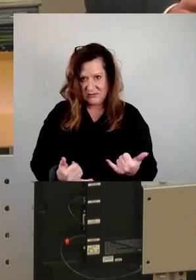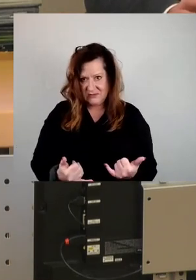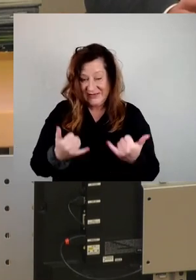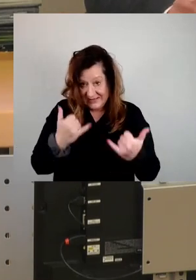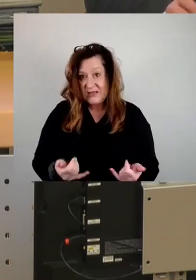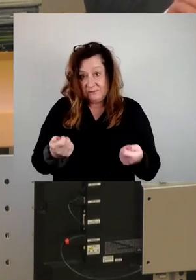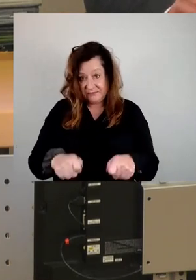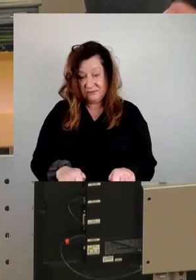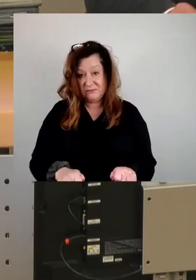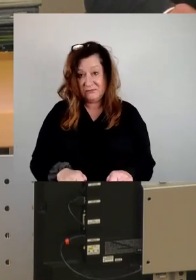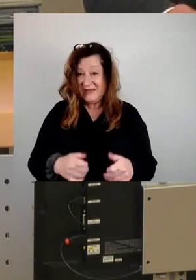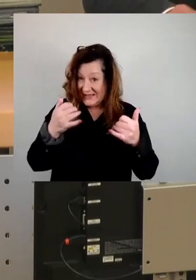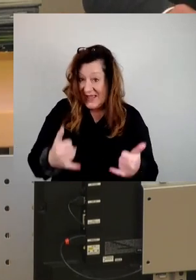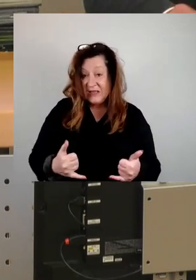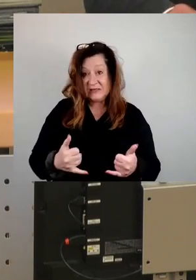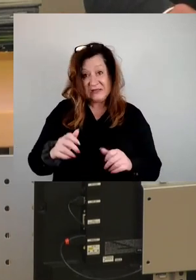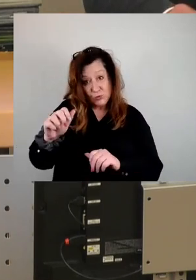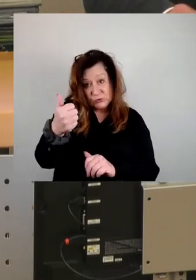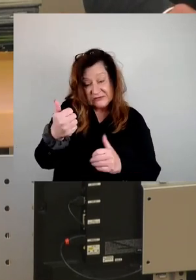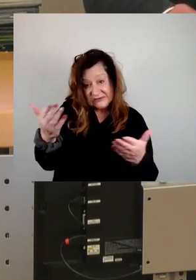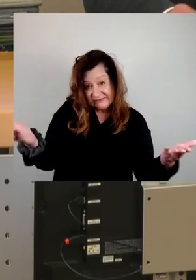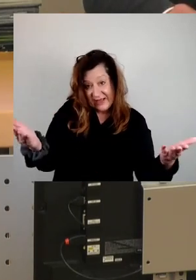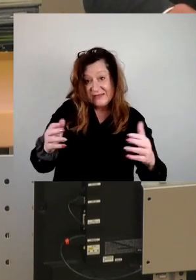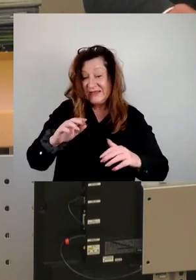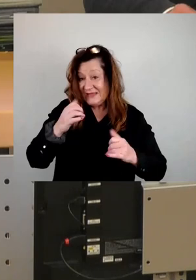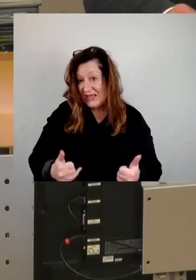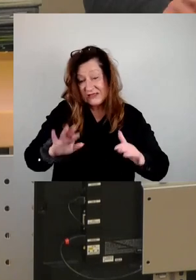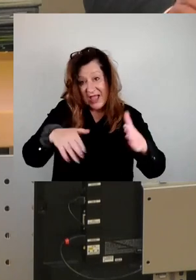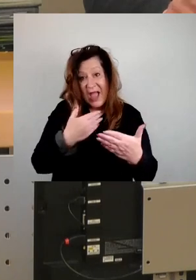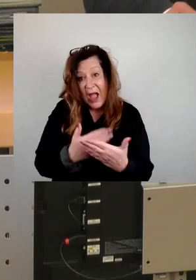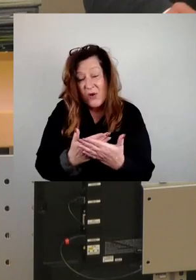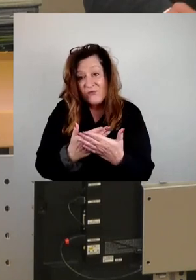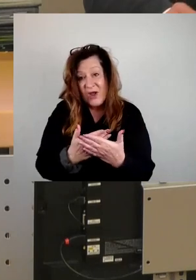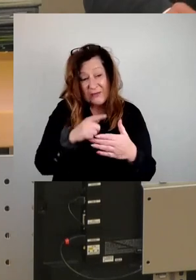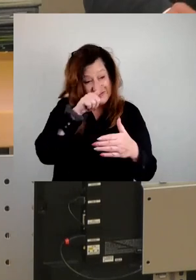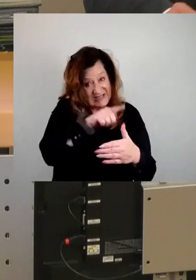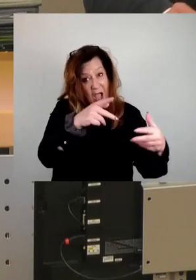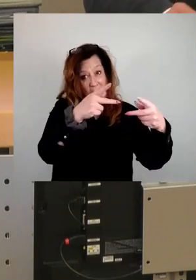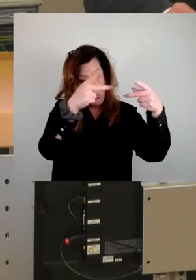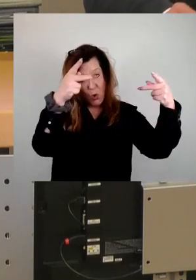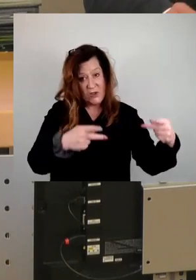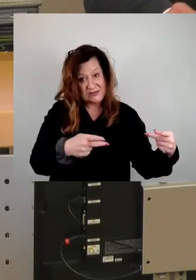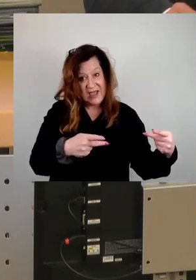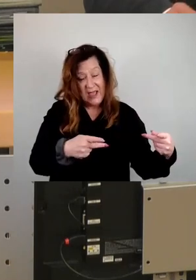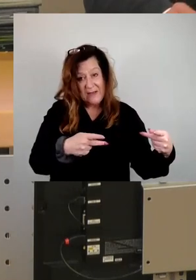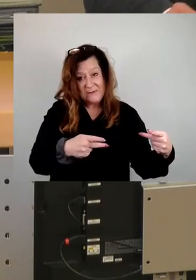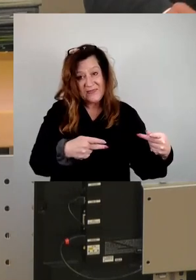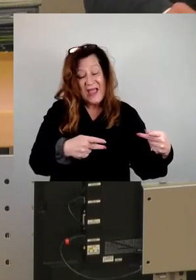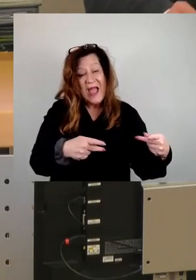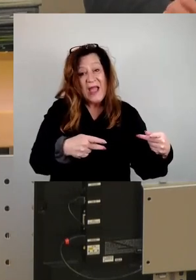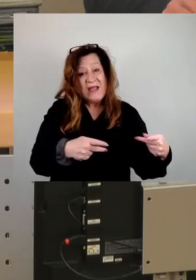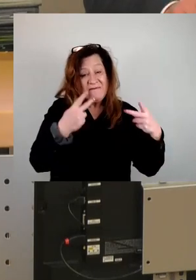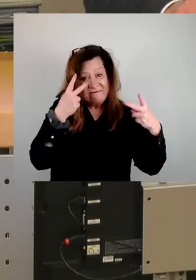die eigentliche Kunst und die eigentliche Aufgabe bei diesem Buga-Konzept tatsächlich, die Kerngebiete und die Ergänzungsgebiete